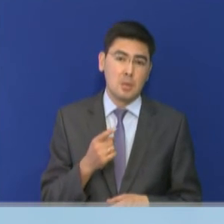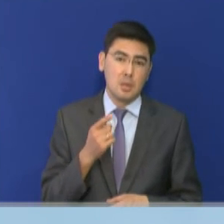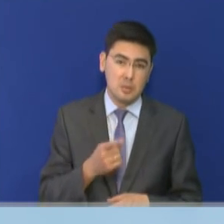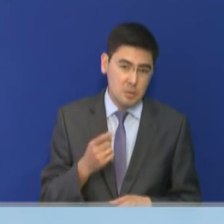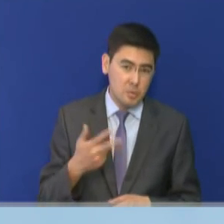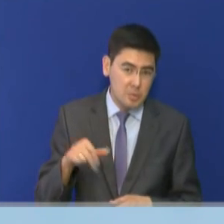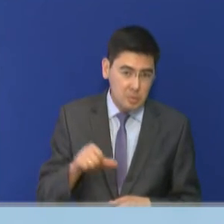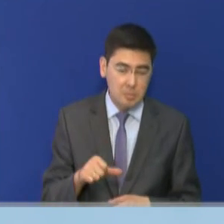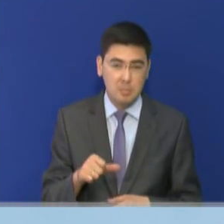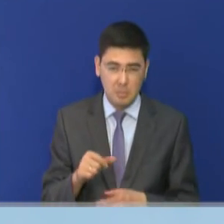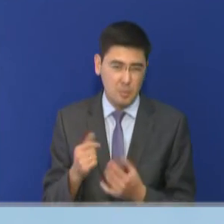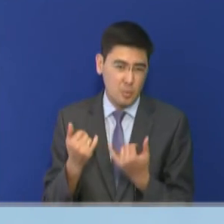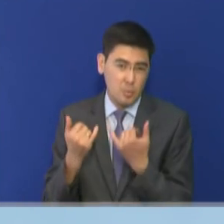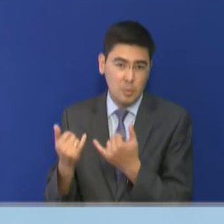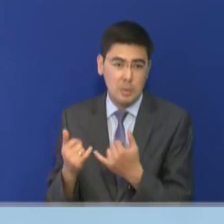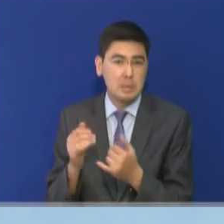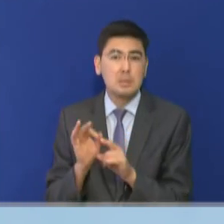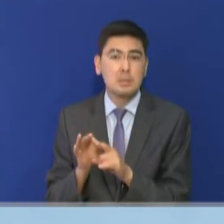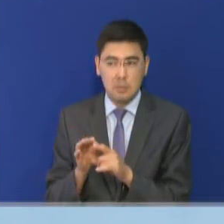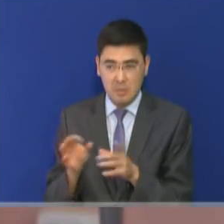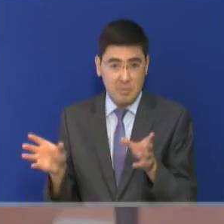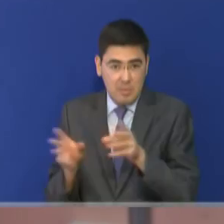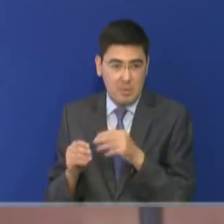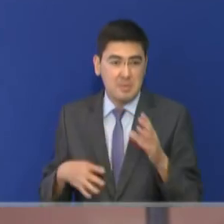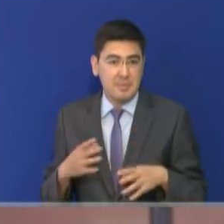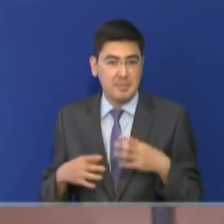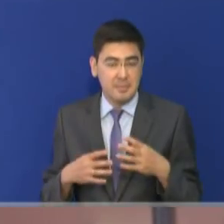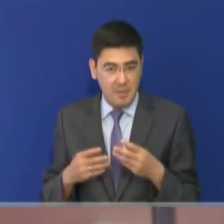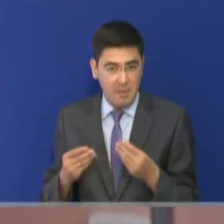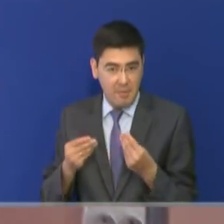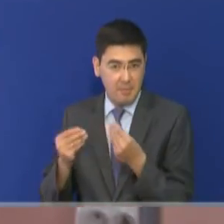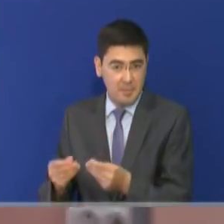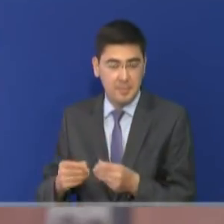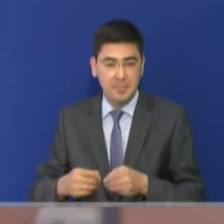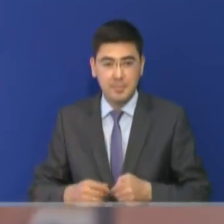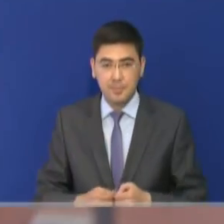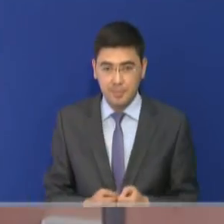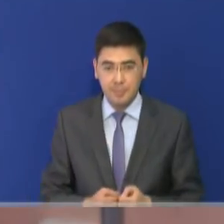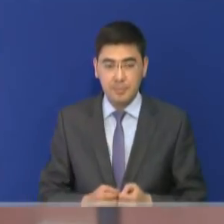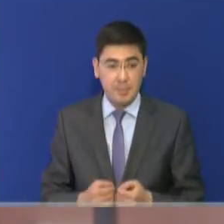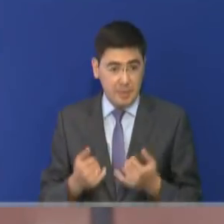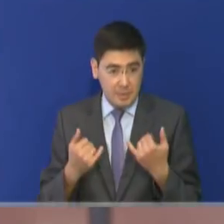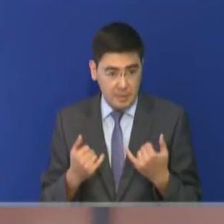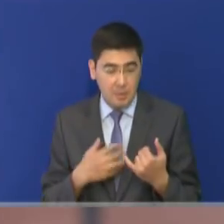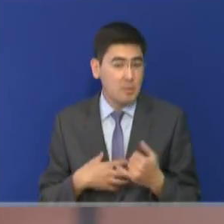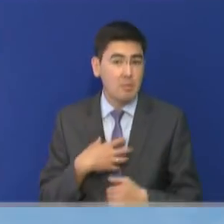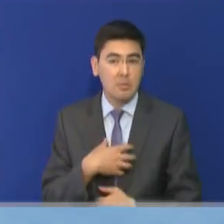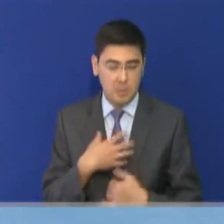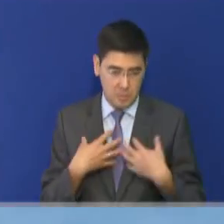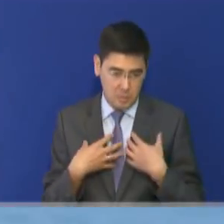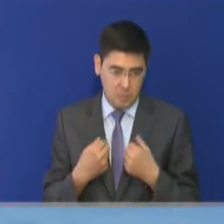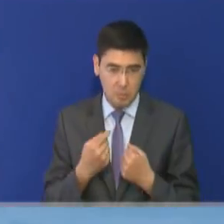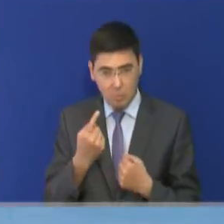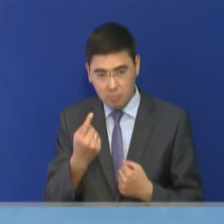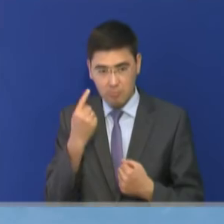времени, чтобы ребята поддерживали как-то свою форму. Во время глобальной пандемии важно уделять особое внимание здоровью